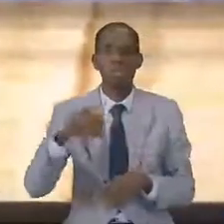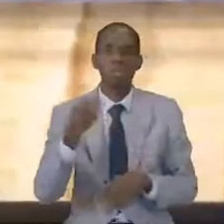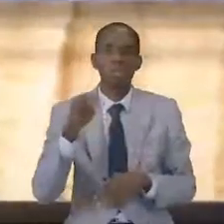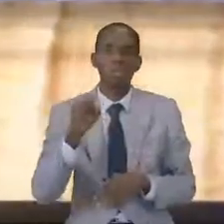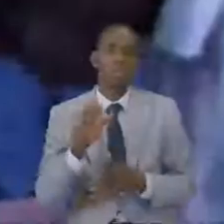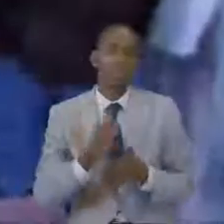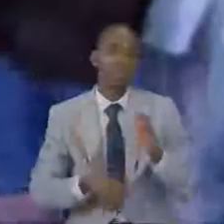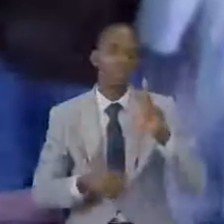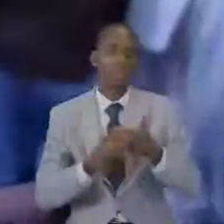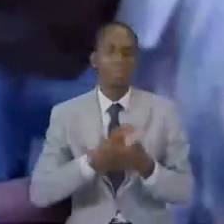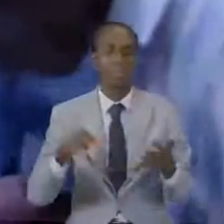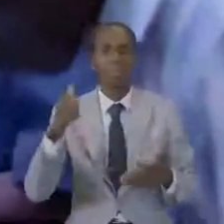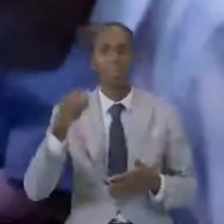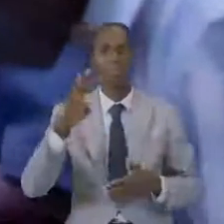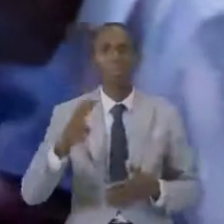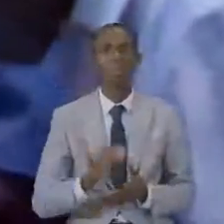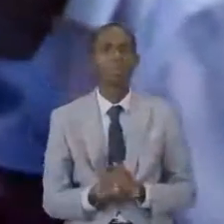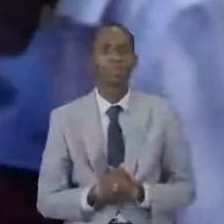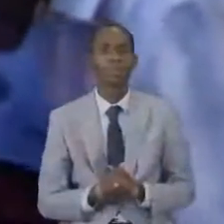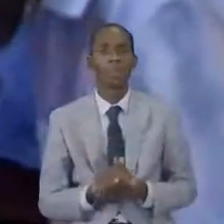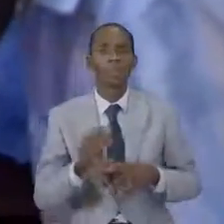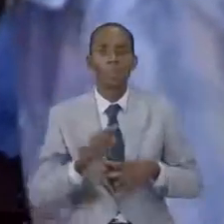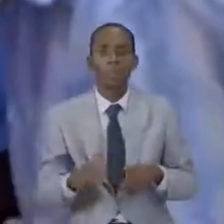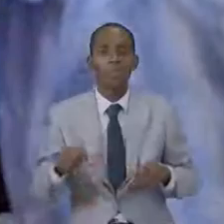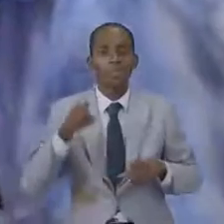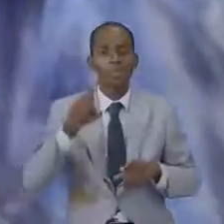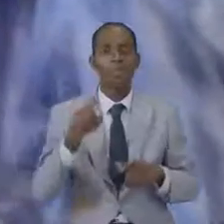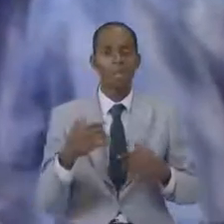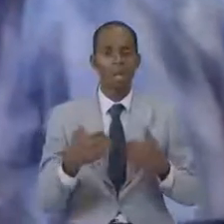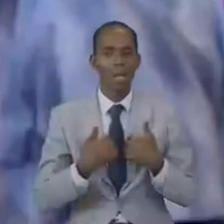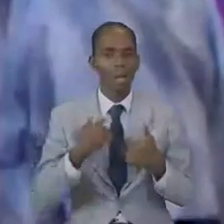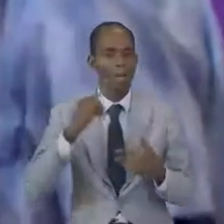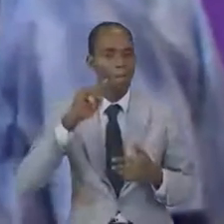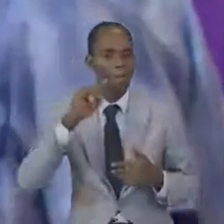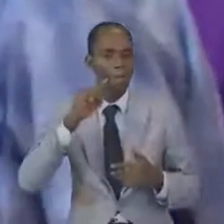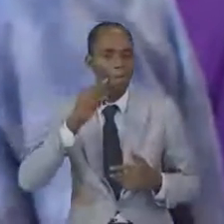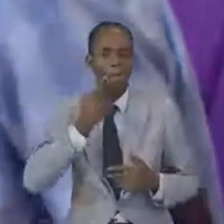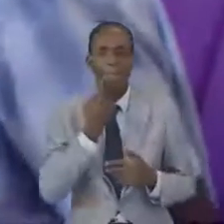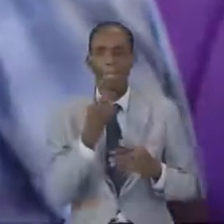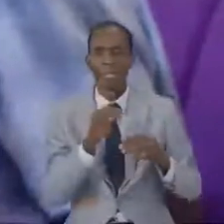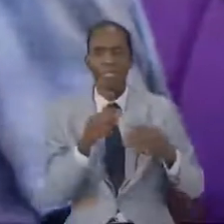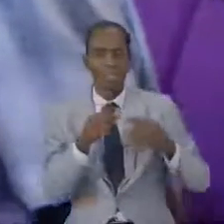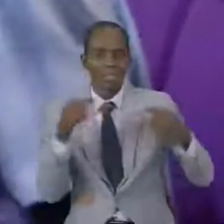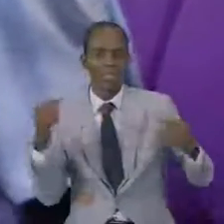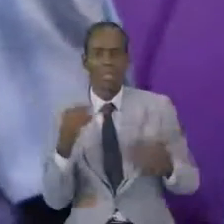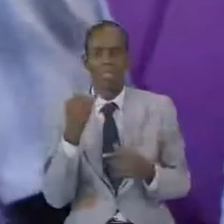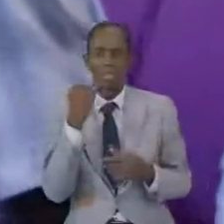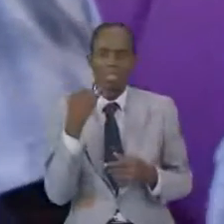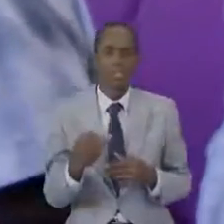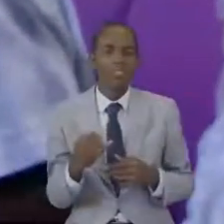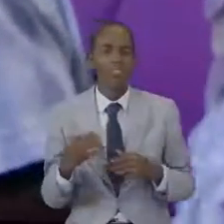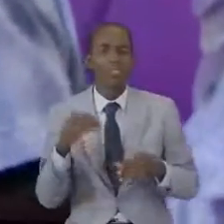verset 14 Jacob 3 verset 14 Jacques 3 verset 14